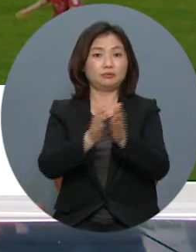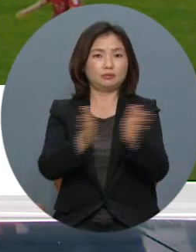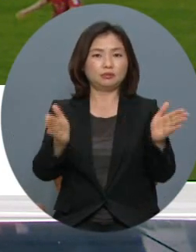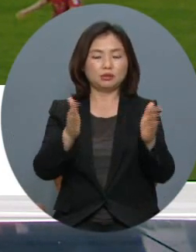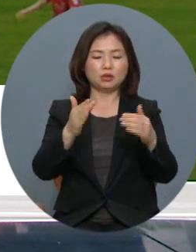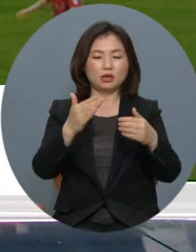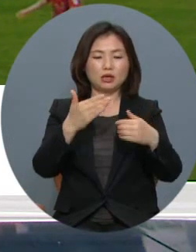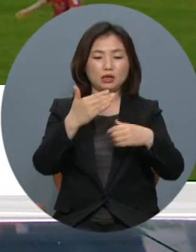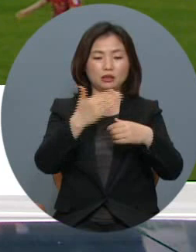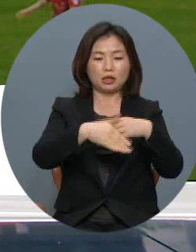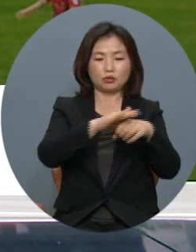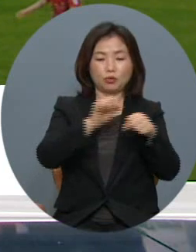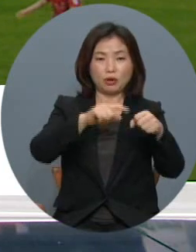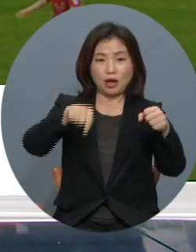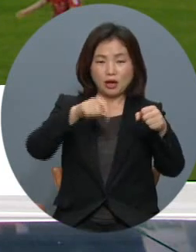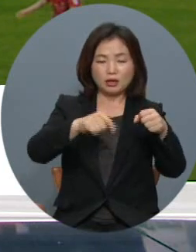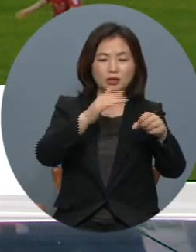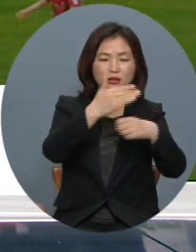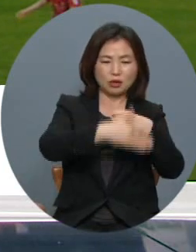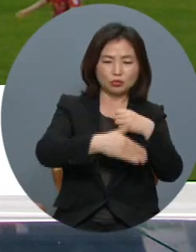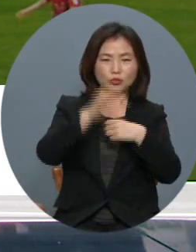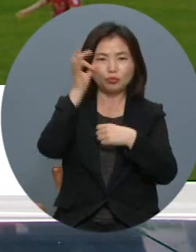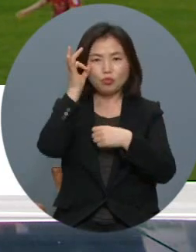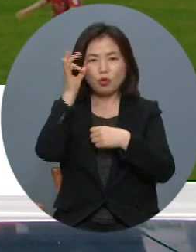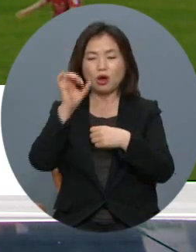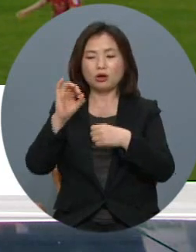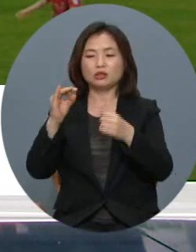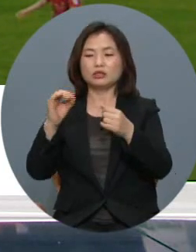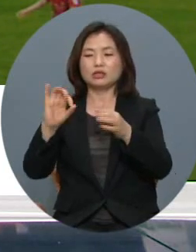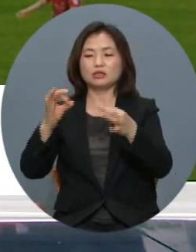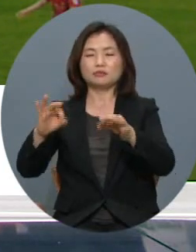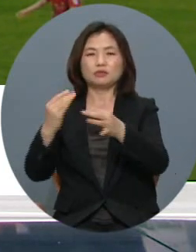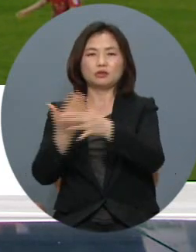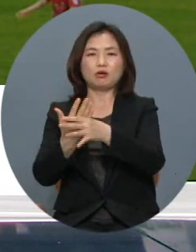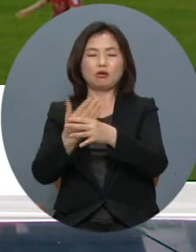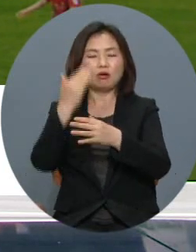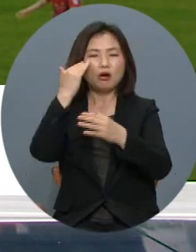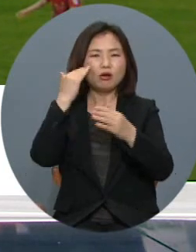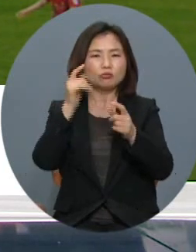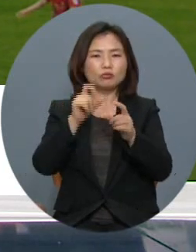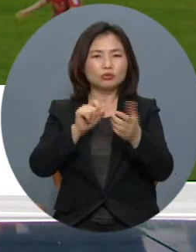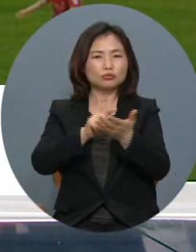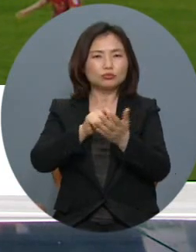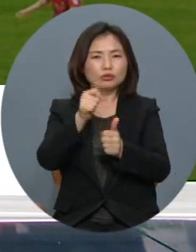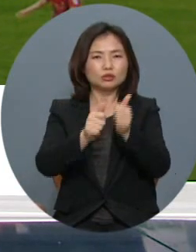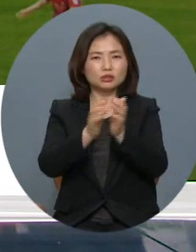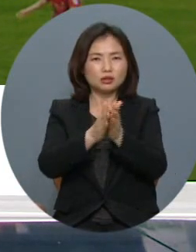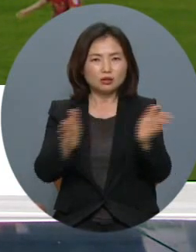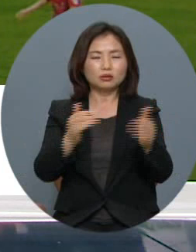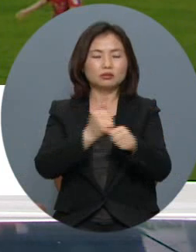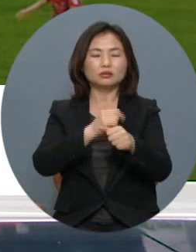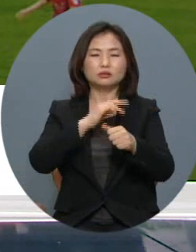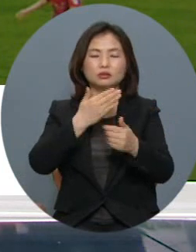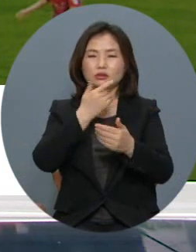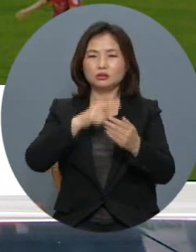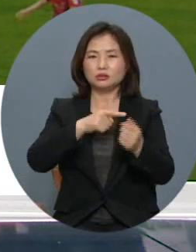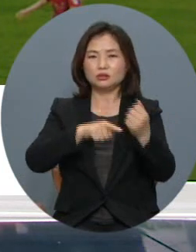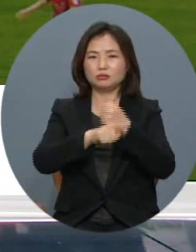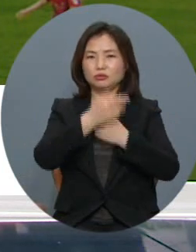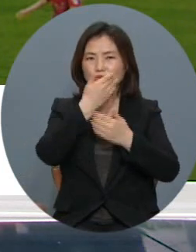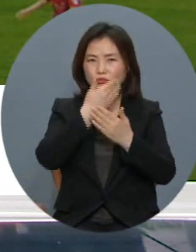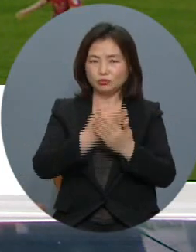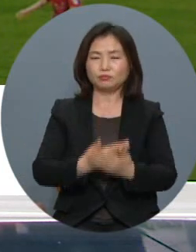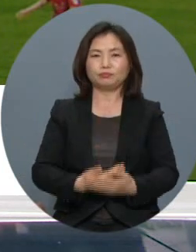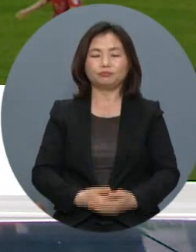우리 지역에서는 대구와 포항에 이어서 김천까지 K리그 시대를 연 것이어서 더욱 의미가 컸습니다.